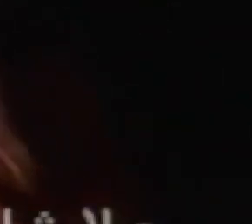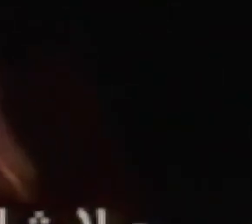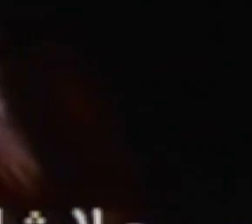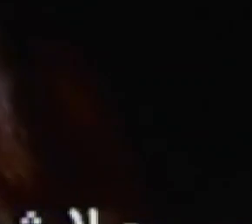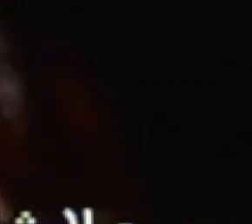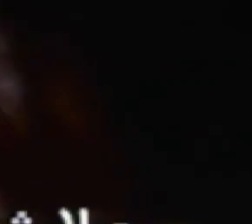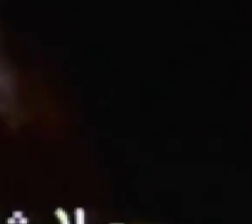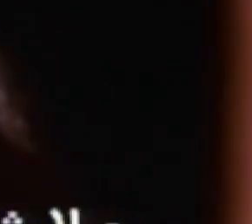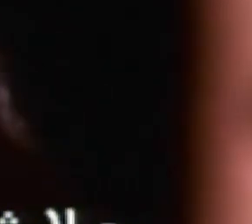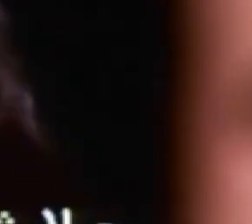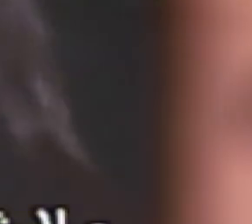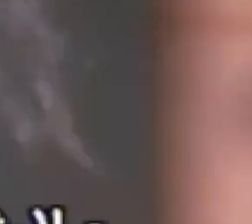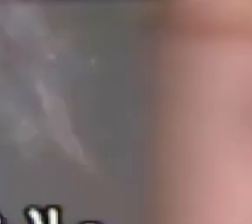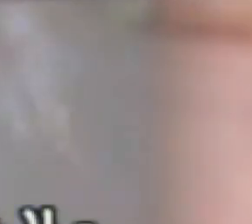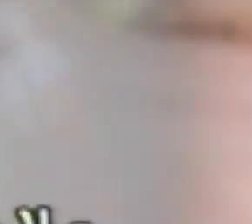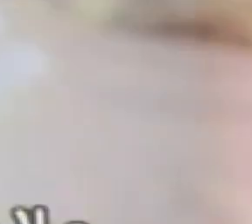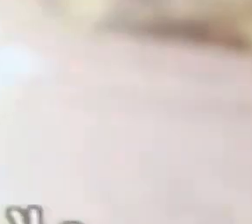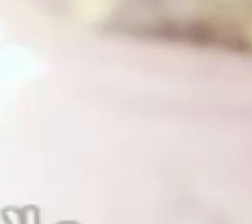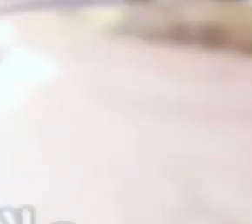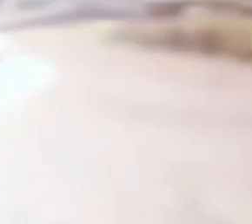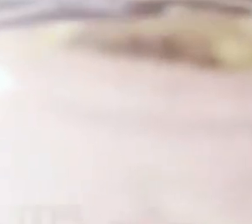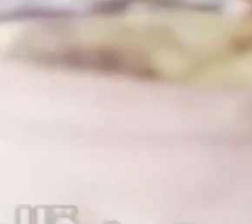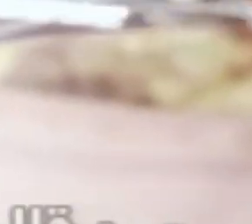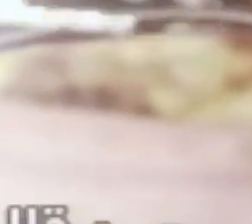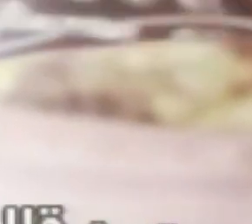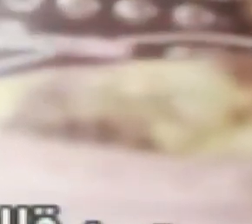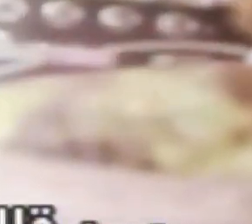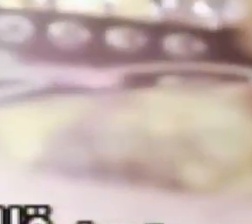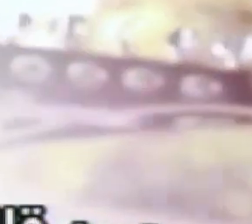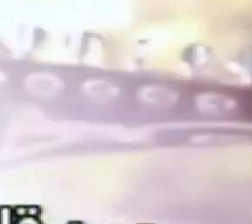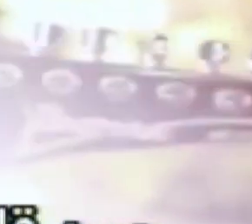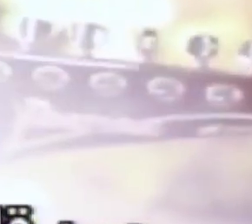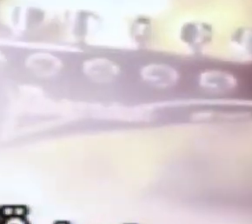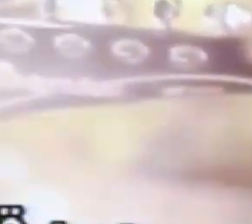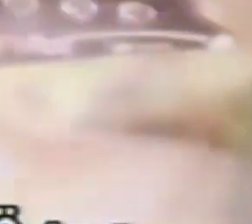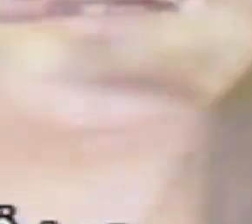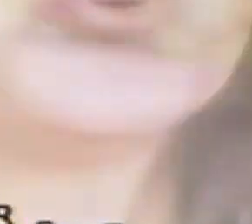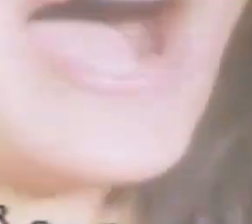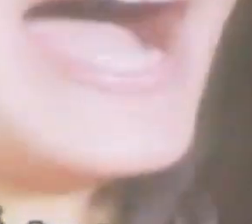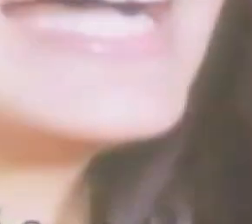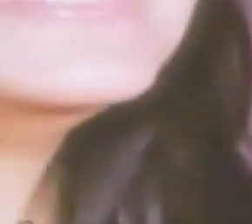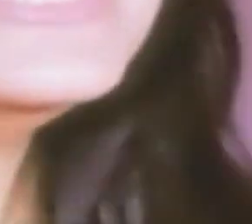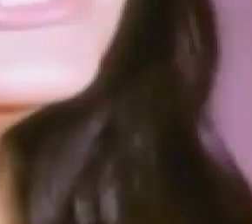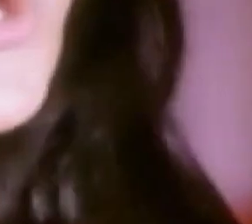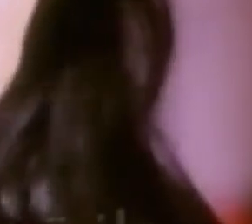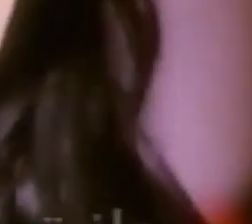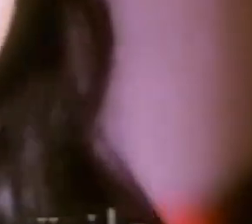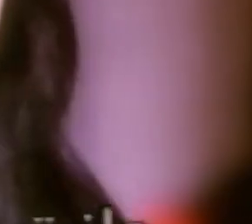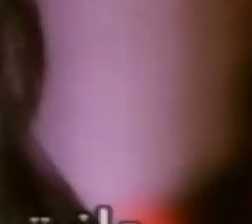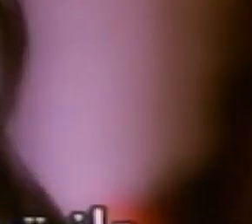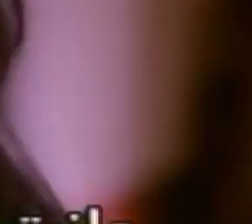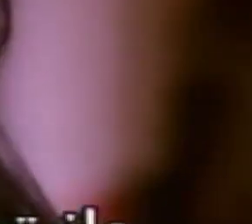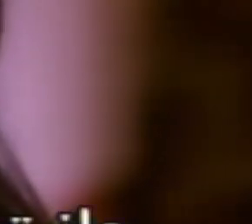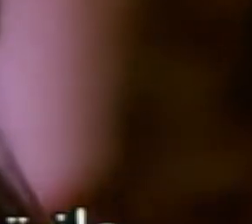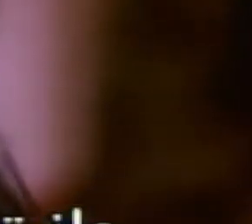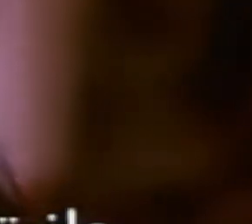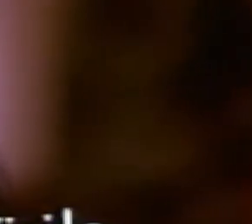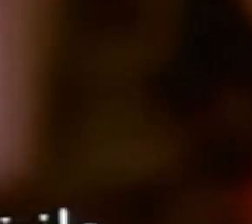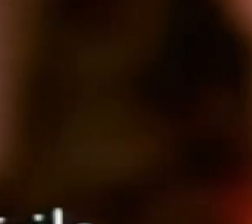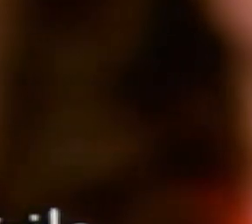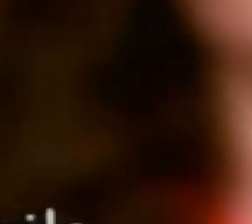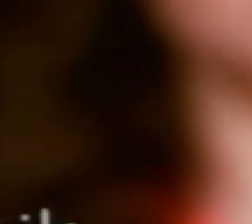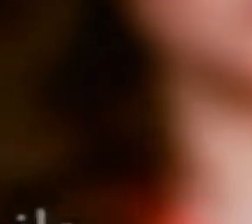ولا شايلني في كلامي منين قال ان انا لوحدي وانت يا